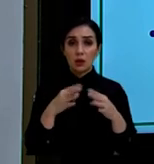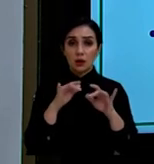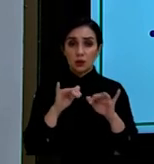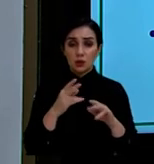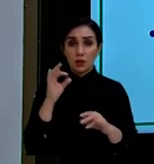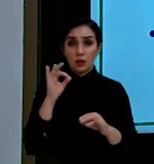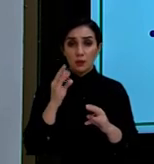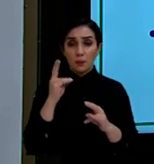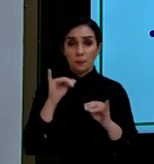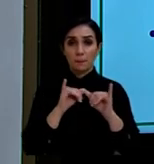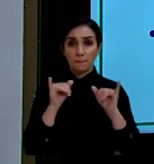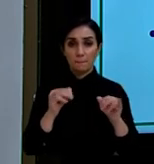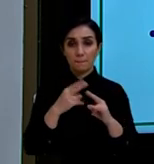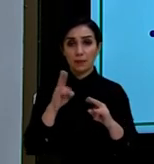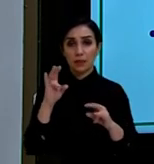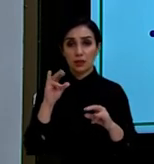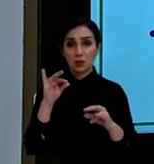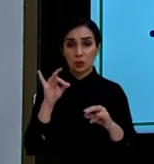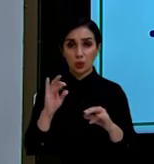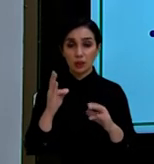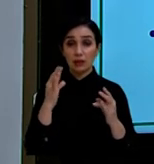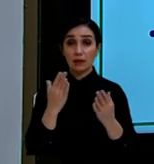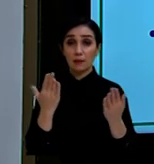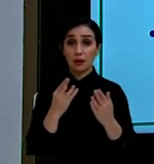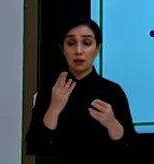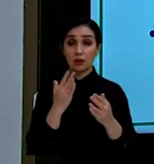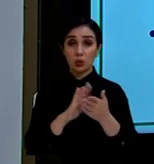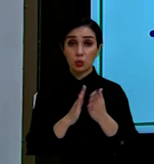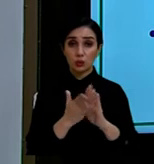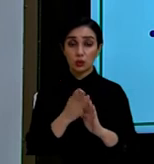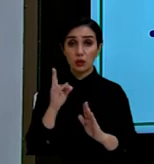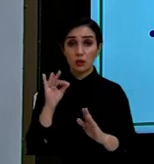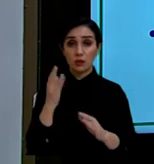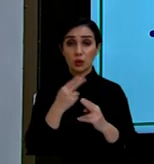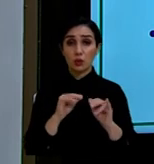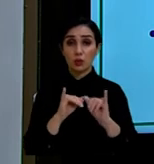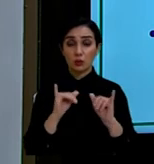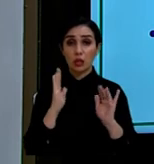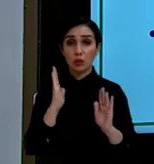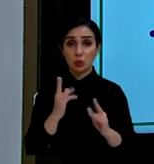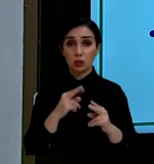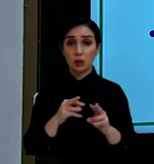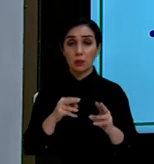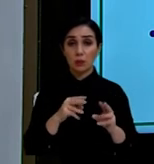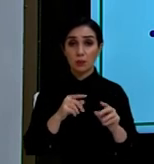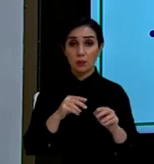называется коэффициентом размножения нейтронов? И при каком условии коэффициента размножения будет